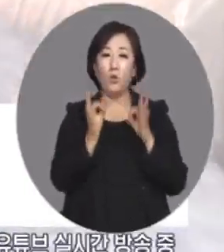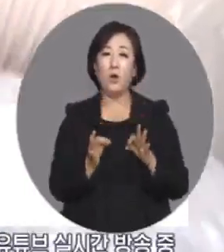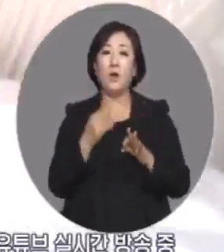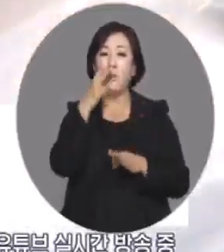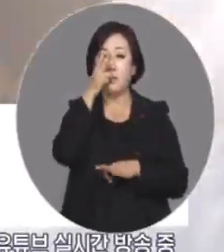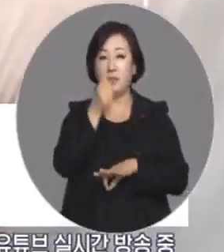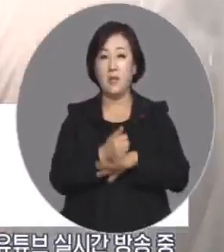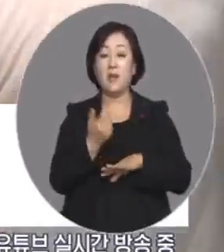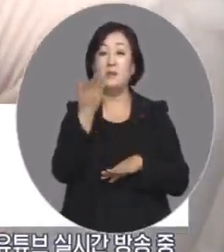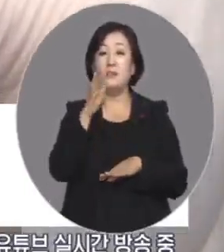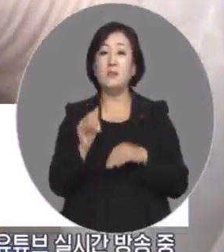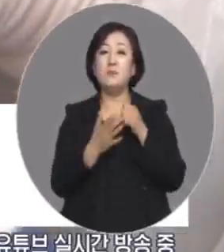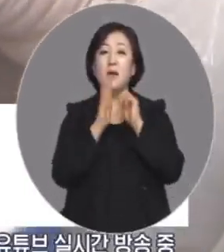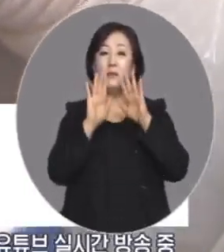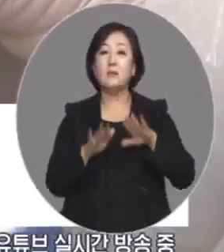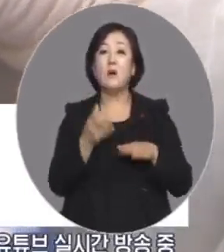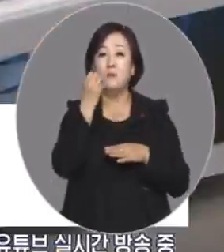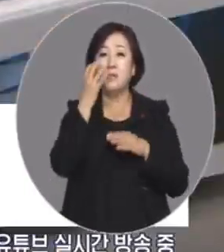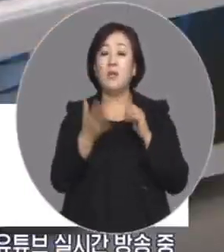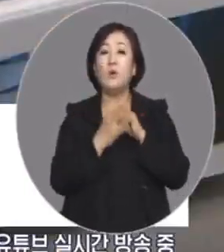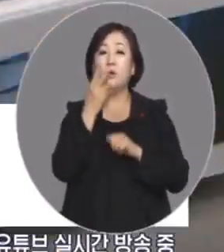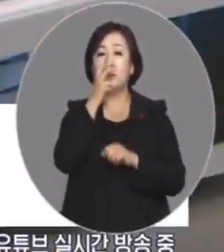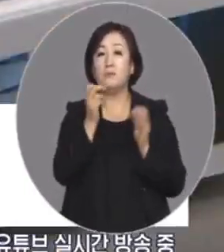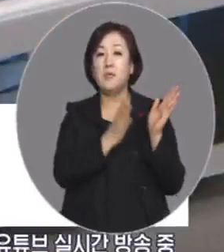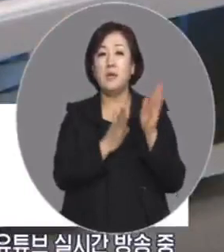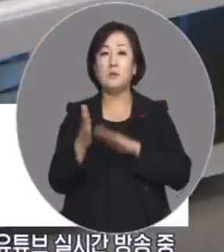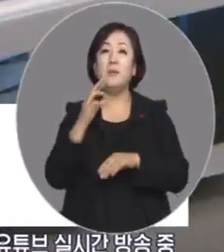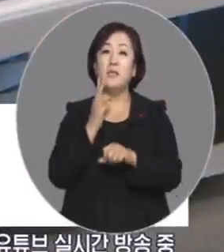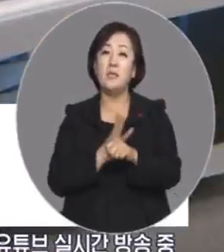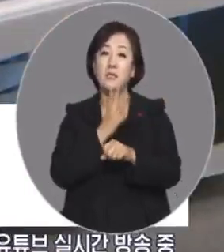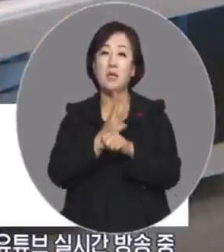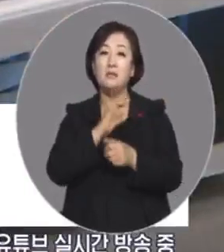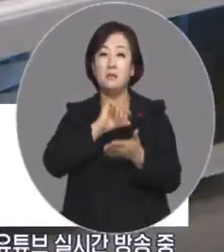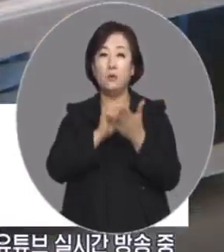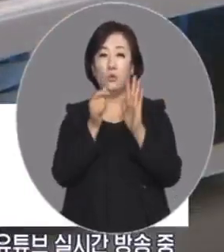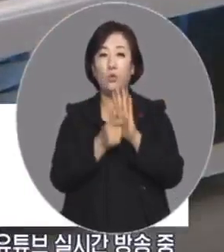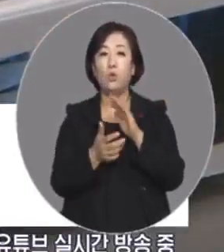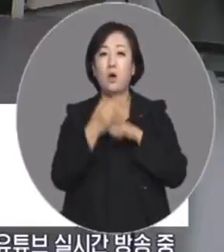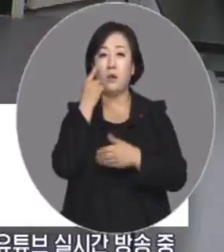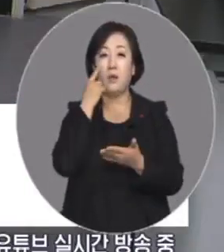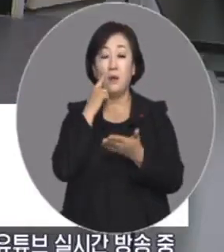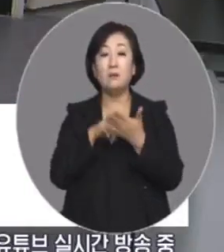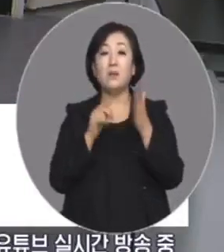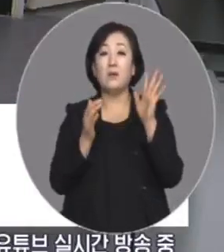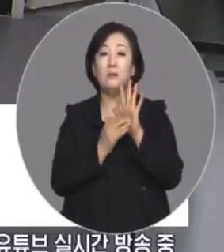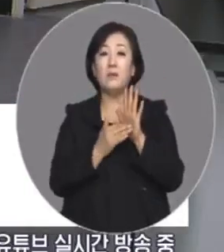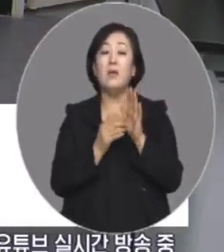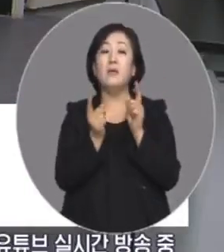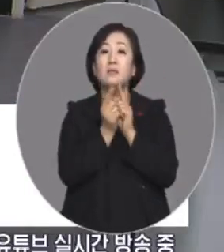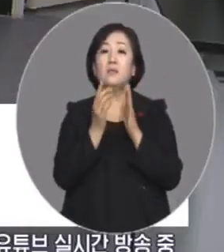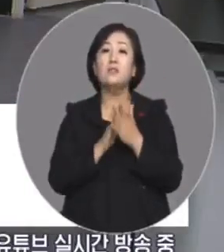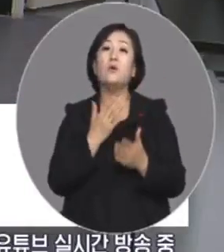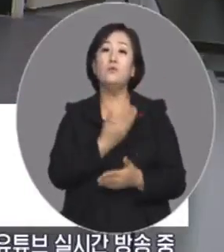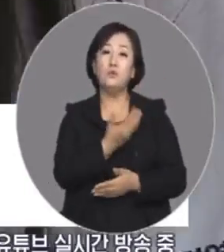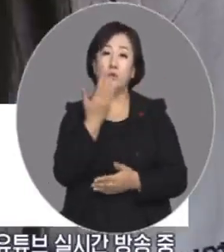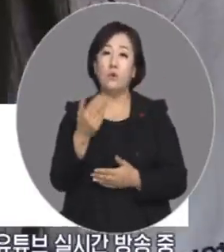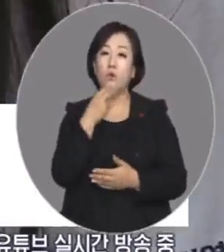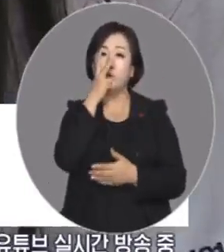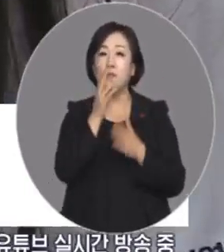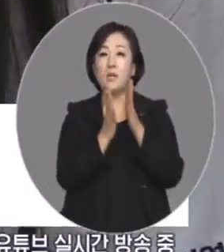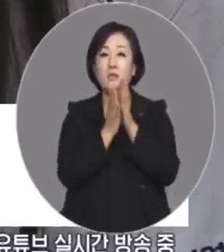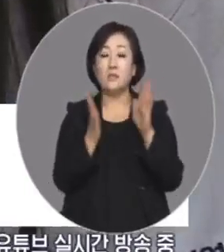판독 기간이 새로운 PCR 시약 도입으로 3시간 안팎으로 줄어들면서 즉각적인 추적 조사가